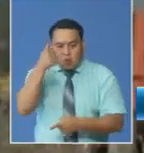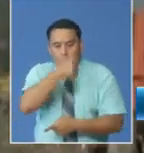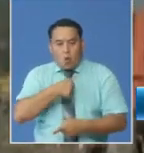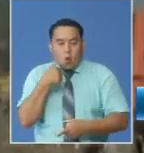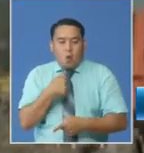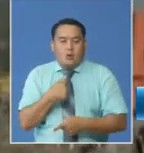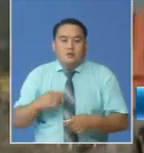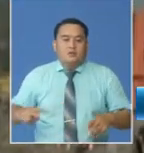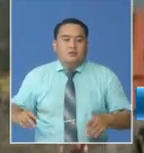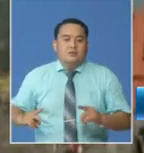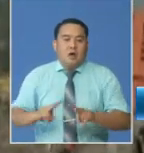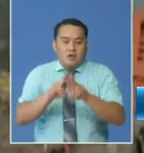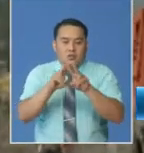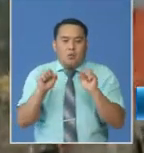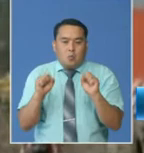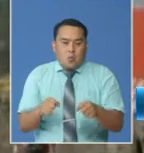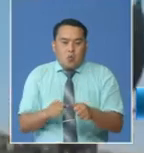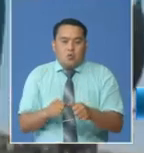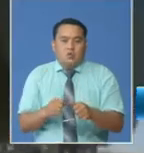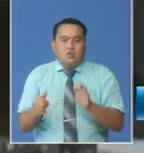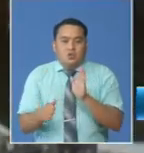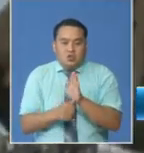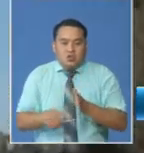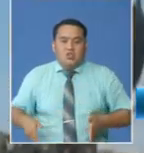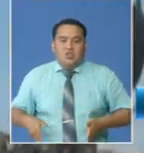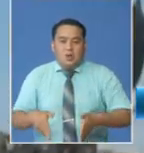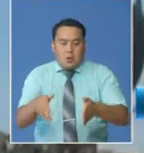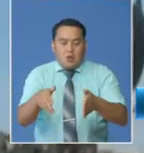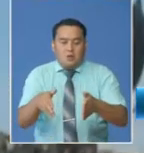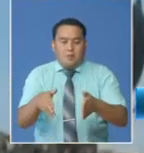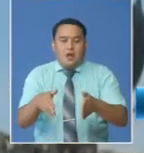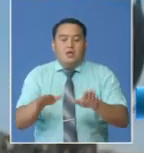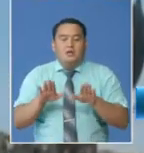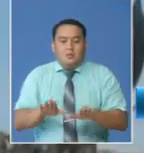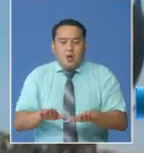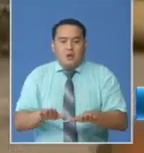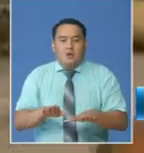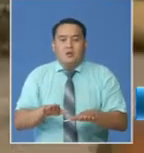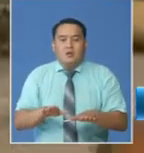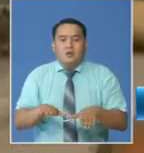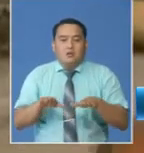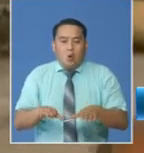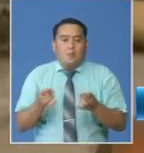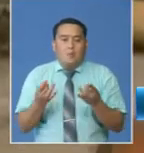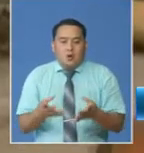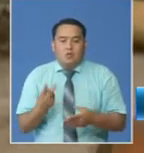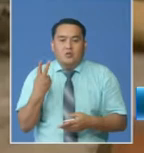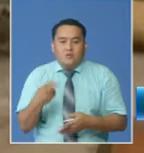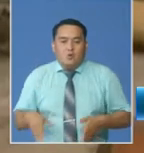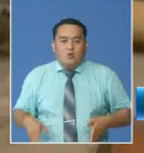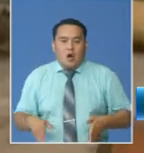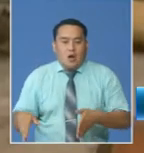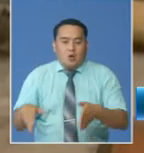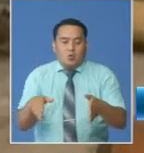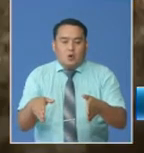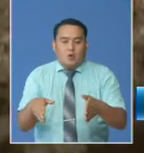со стороны Астаны можно будет заехать с 6 полоски. Сейчас на этом участке, который пока является обычным 2-полосным дорожным